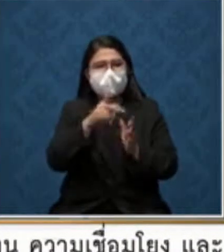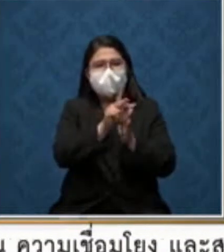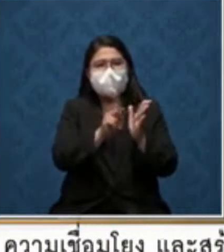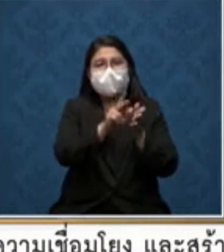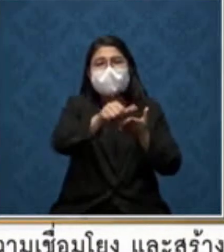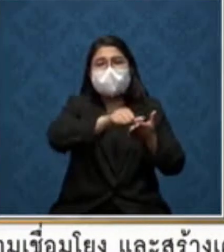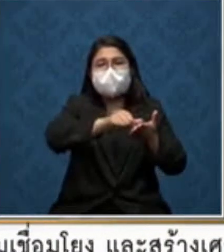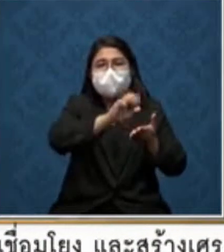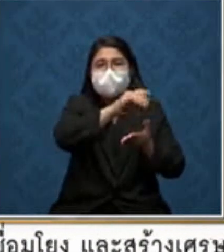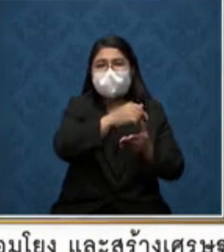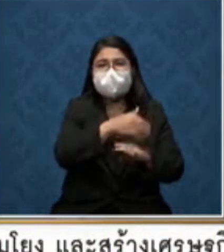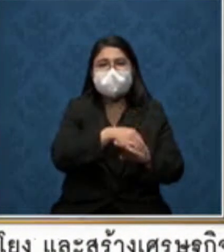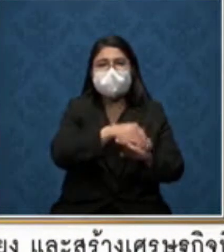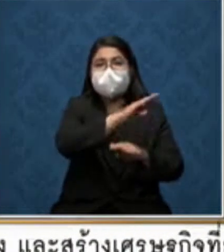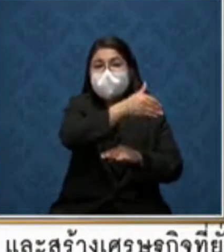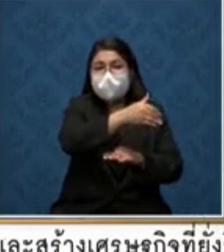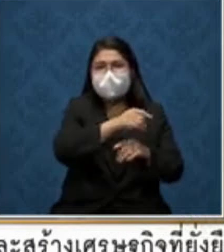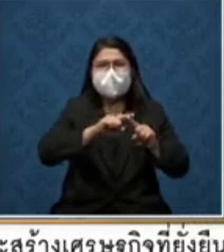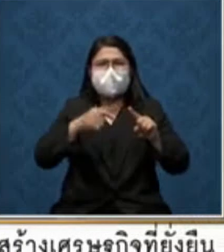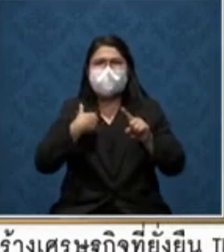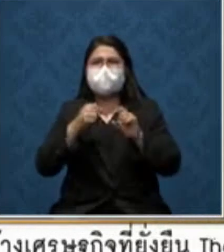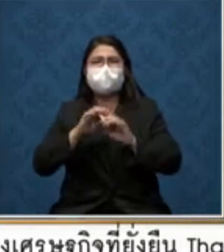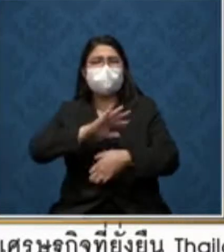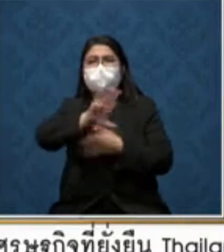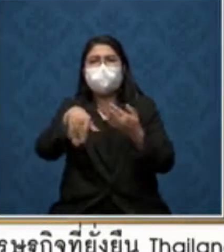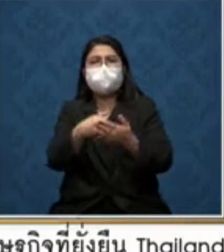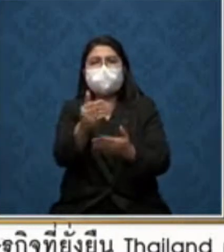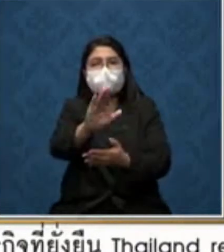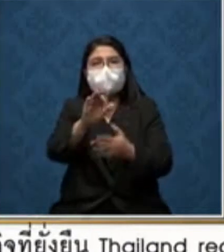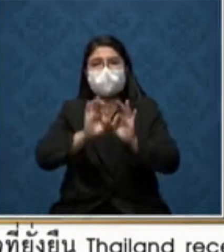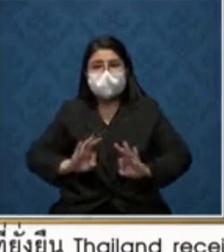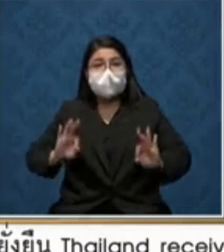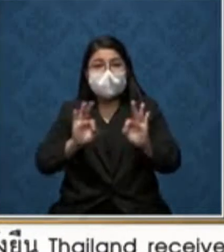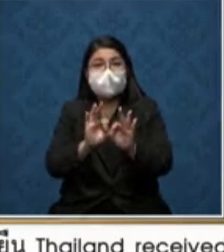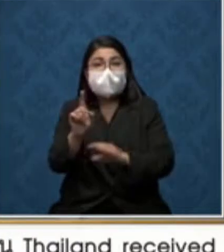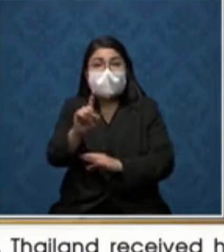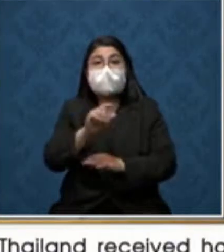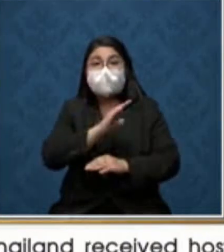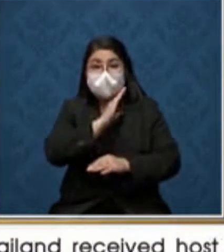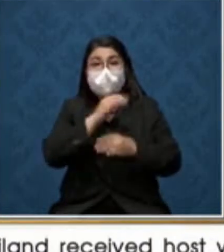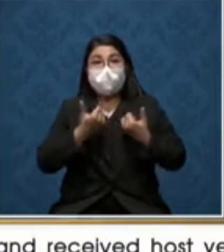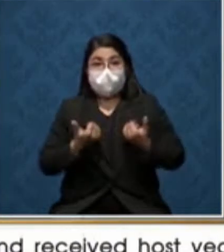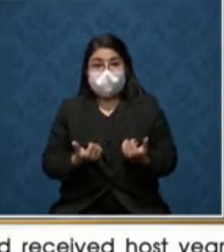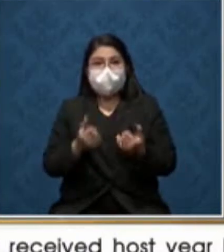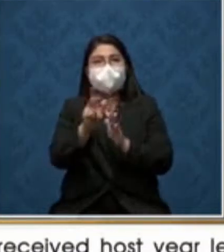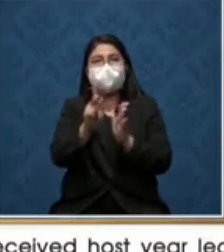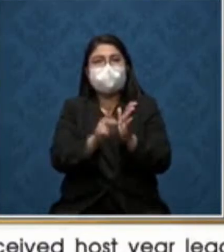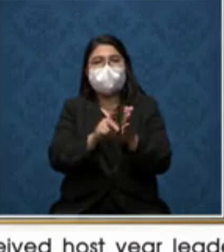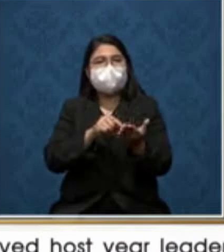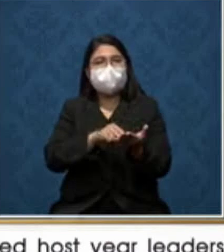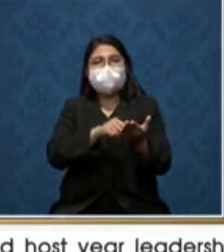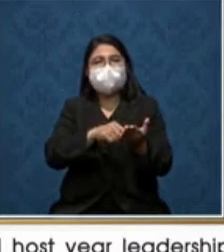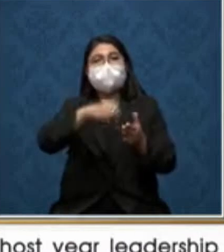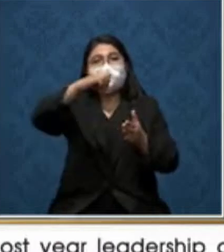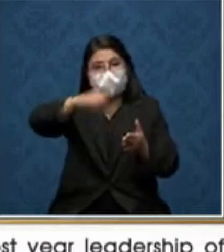าดส่นกฎกระสวงที่ออกเมื่ว่าน คืออกมาเพปรยามจะให้มคำถามวเอ้ยัจำเป็ที่ต้แก้กฎหมายอยู่ไหมคือออก